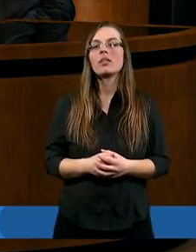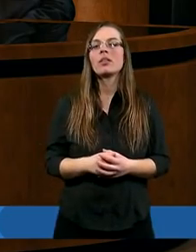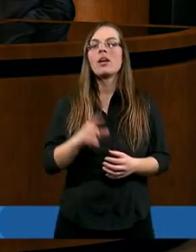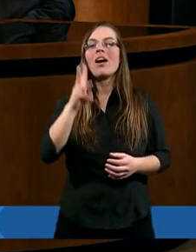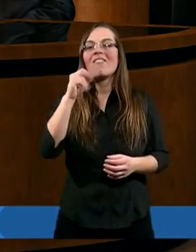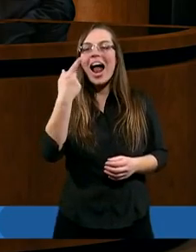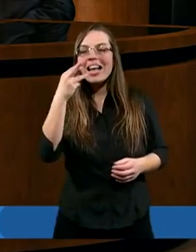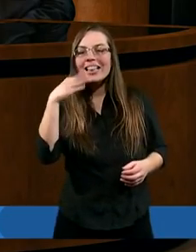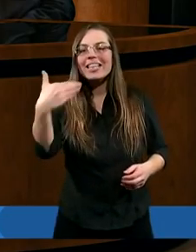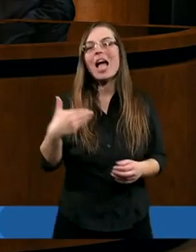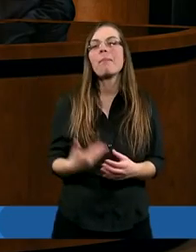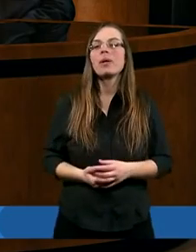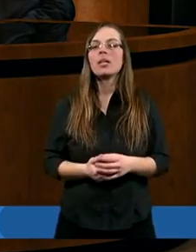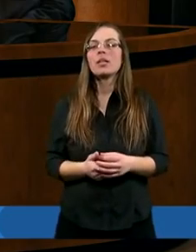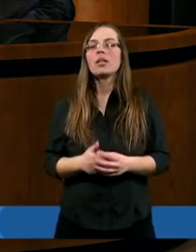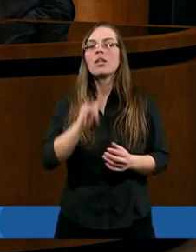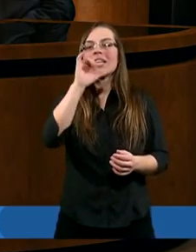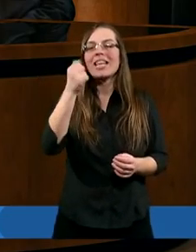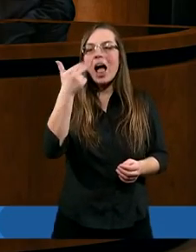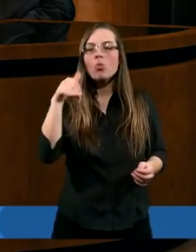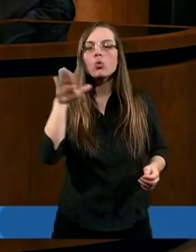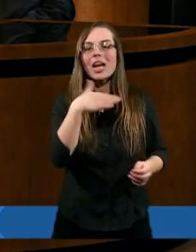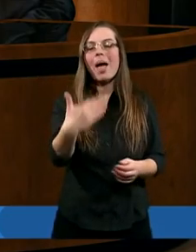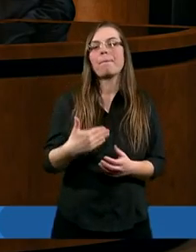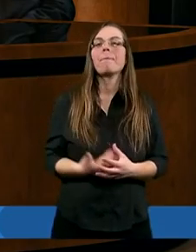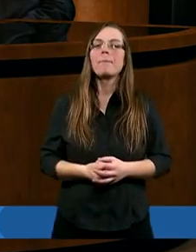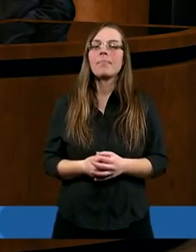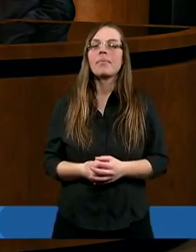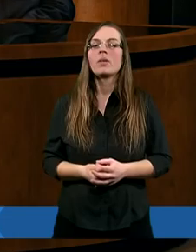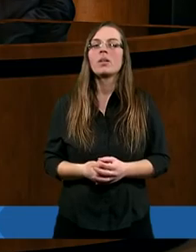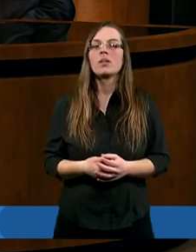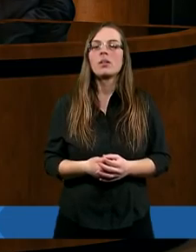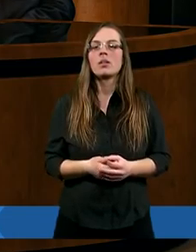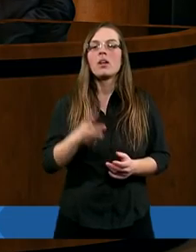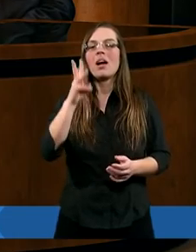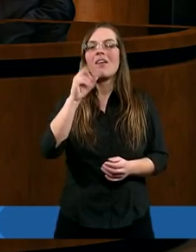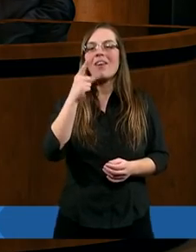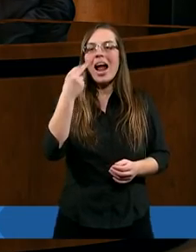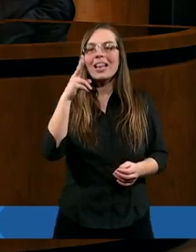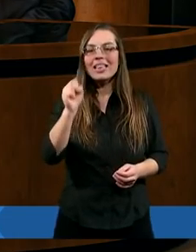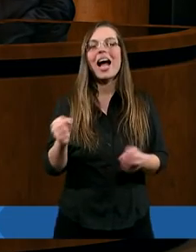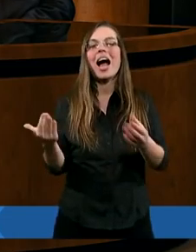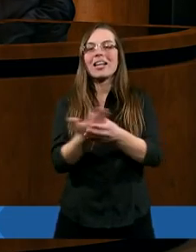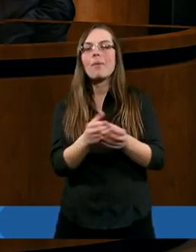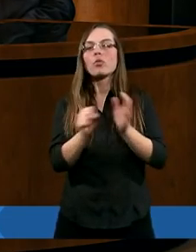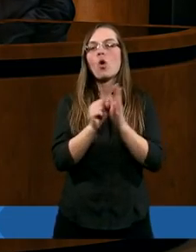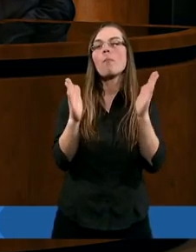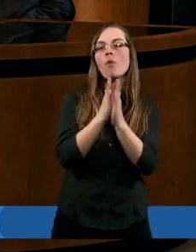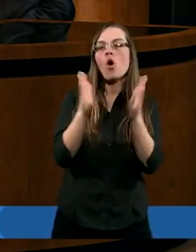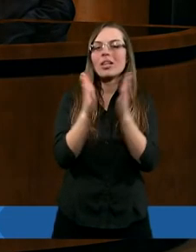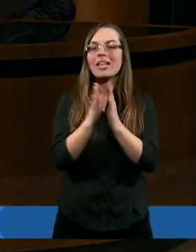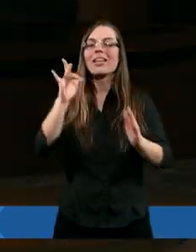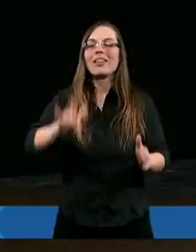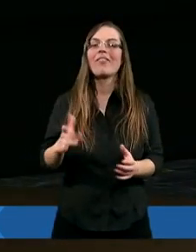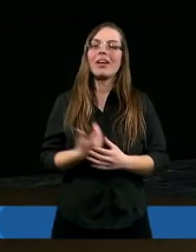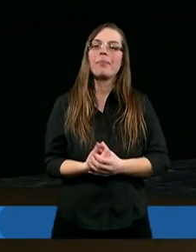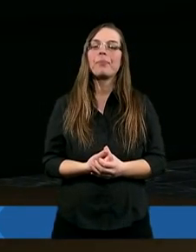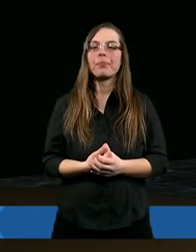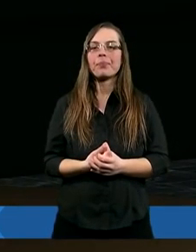Waldkiem i Januszem. Waldka zapraszam do wspólnej modlitwy.